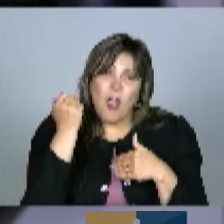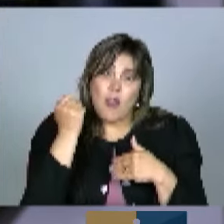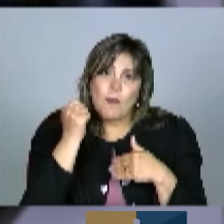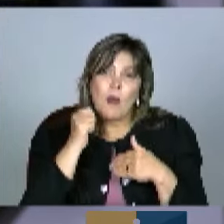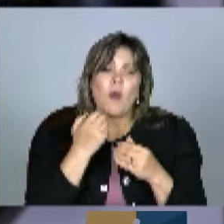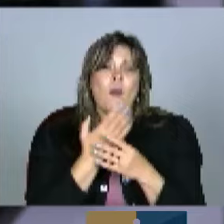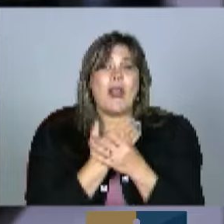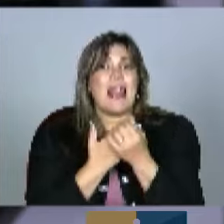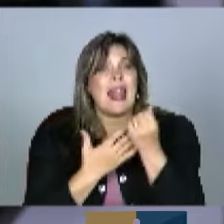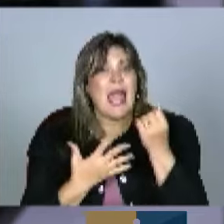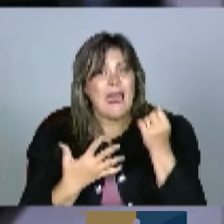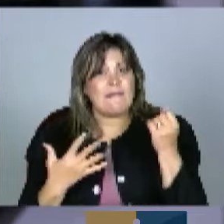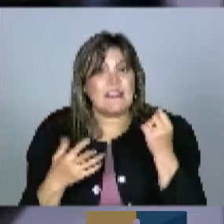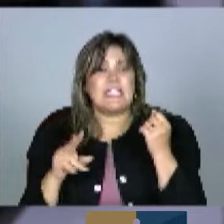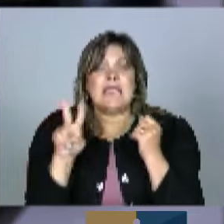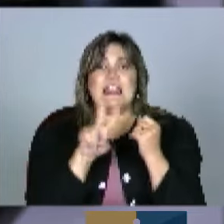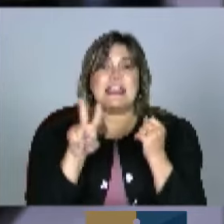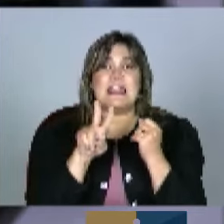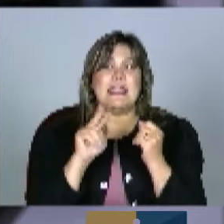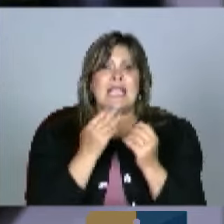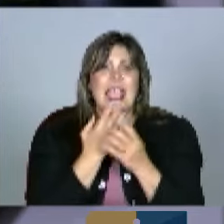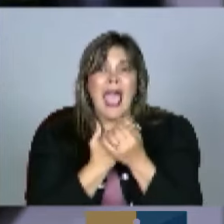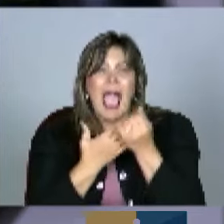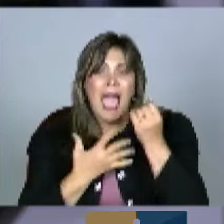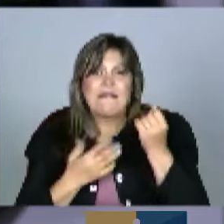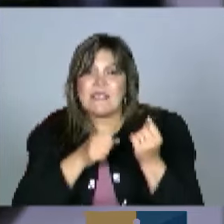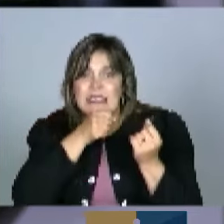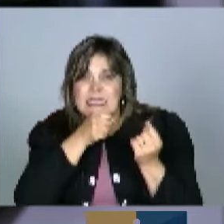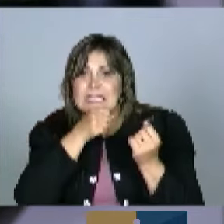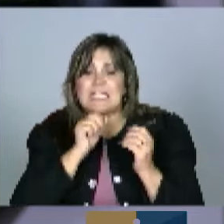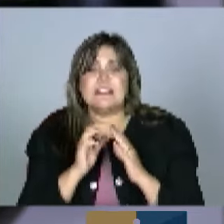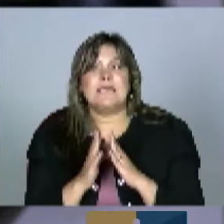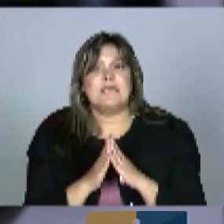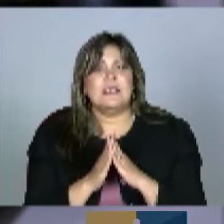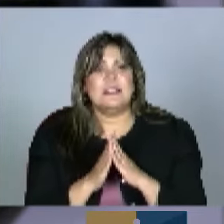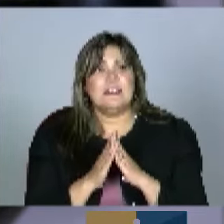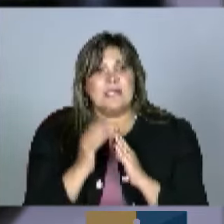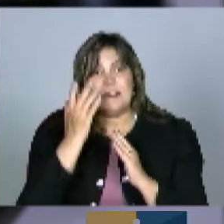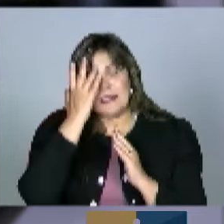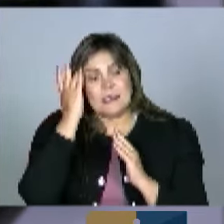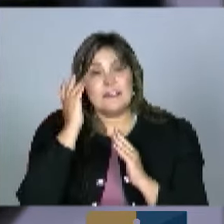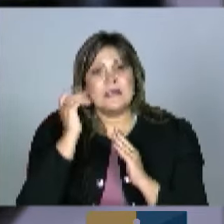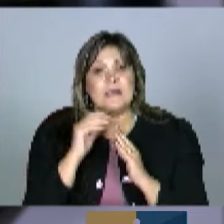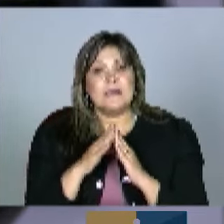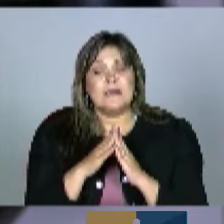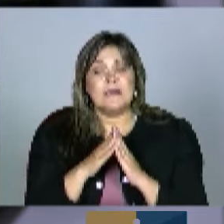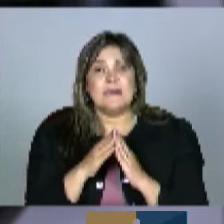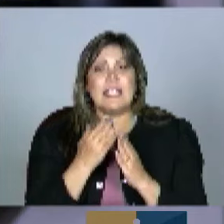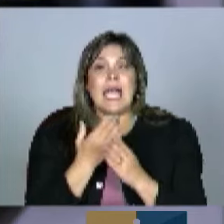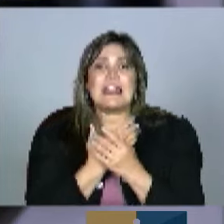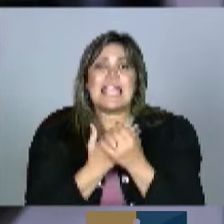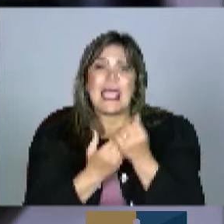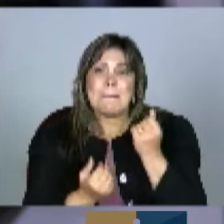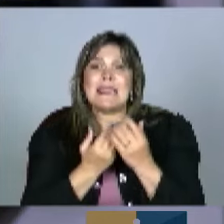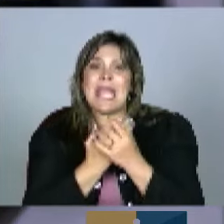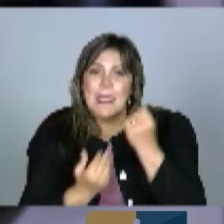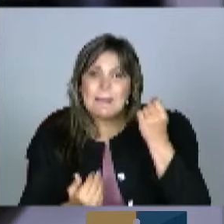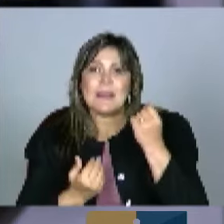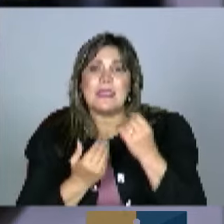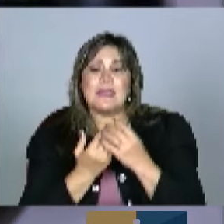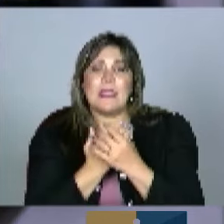الحفيد ولا الموقف بعد وفاه الحفيد سؤالك ايه اه ايه ايوه سؤال يعني انا